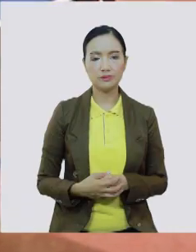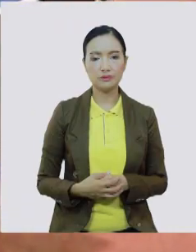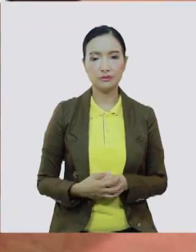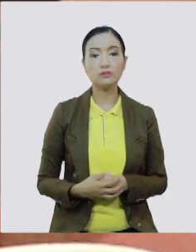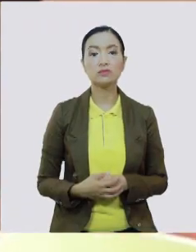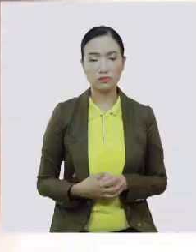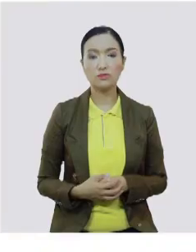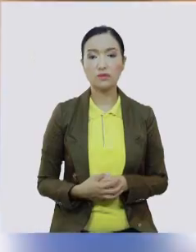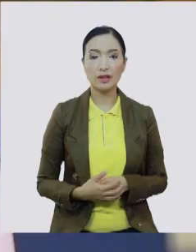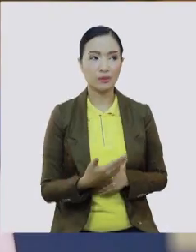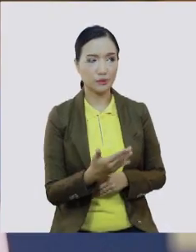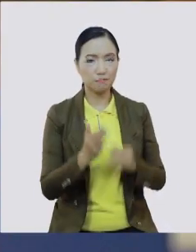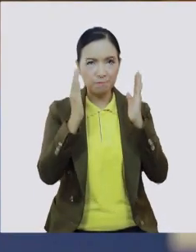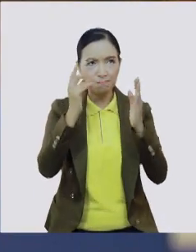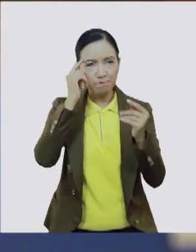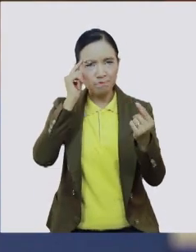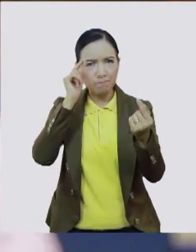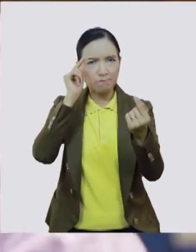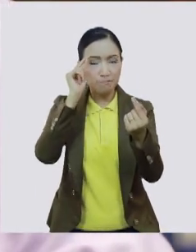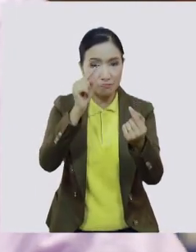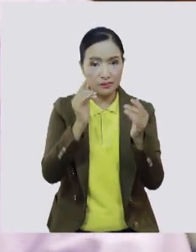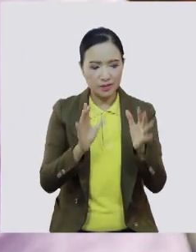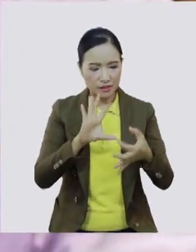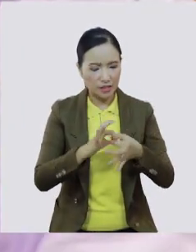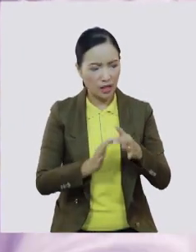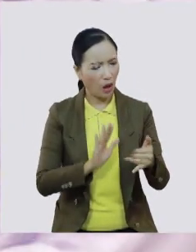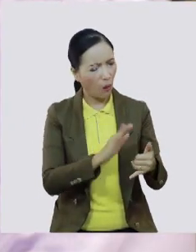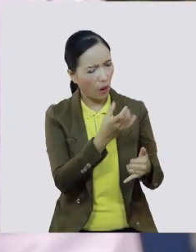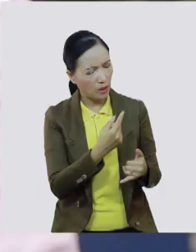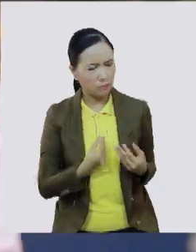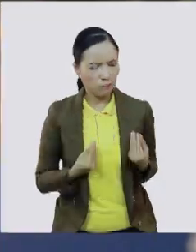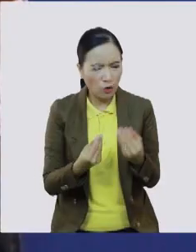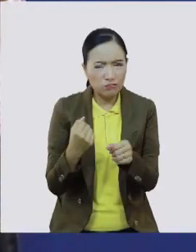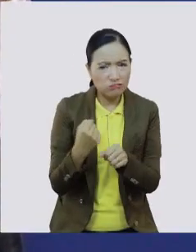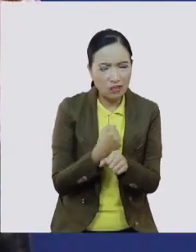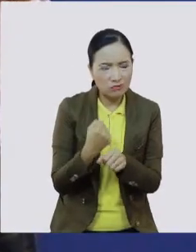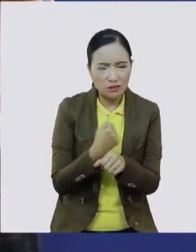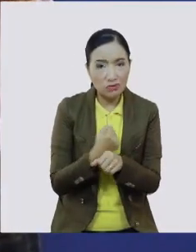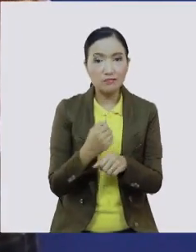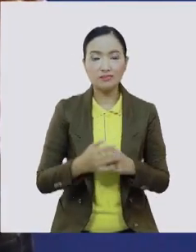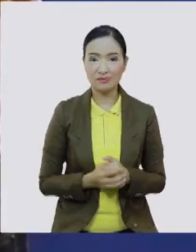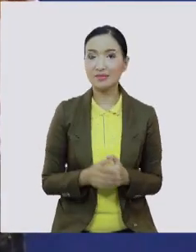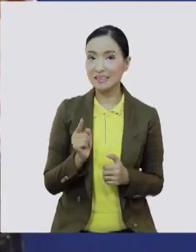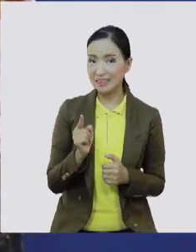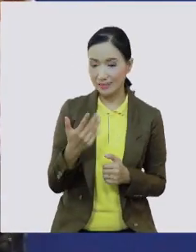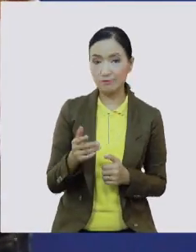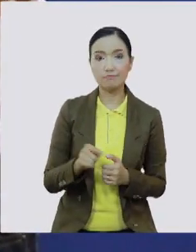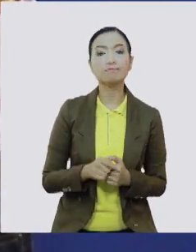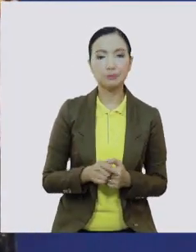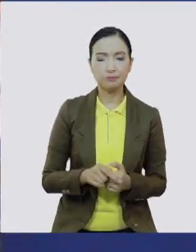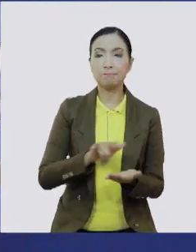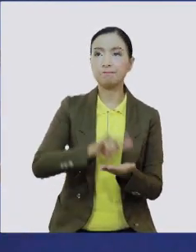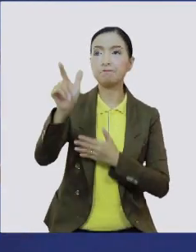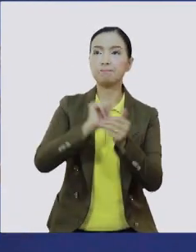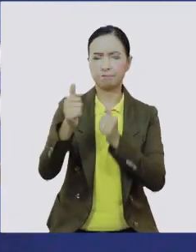ตอนนี้เราตั้งเป้าหมายกับกีฬาของเรายังไงบ้างที่เราต้องทุ่มเทฝึกซ้อมขนาดนี้ จริงๆแล้วเราไปแข่งต่างประเทศนะคะเราก็